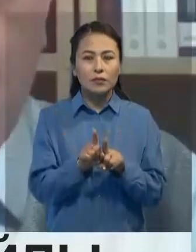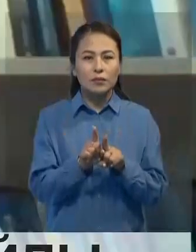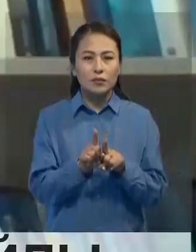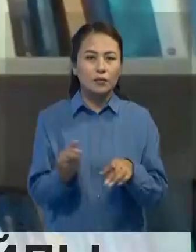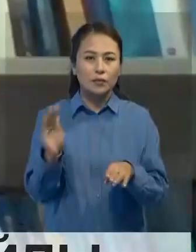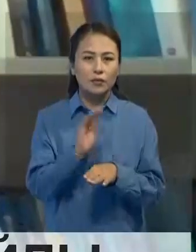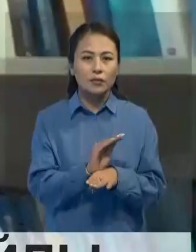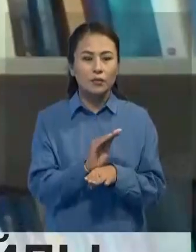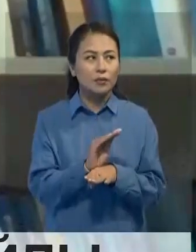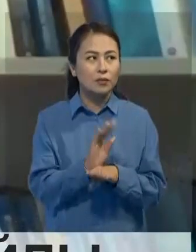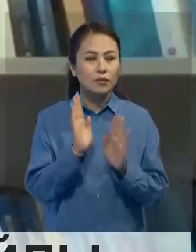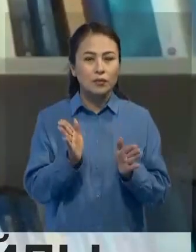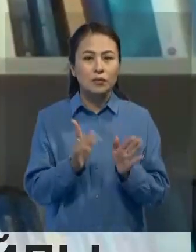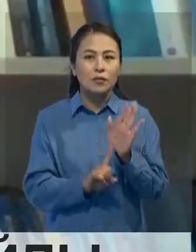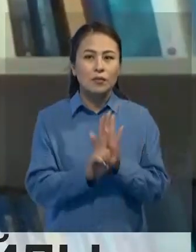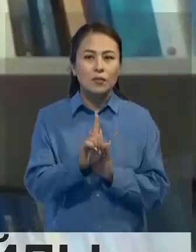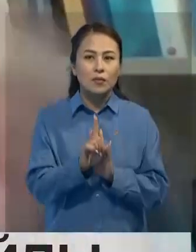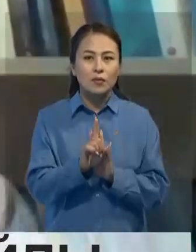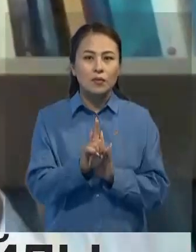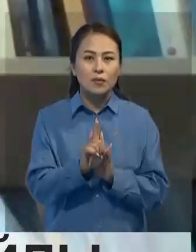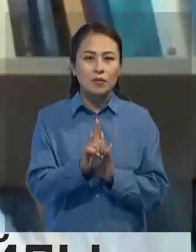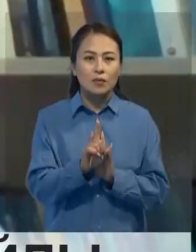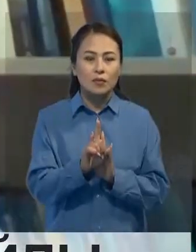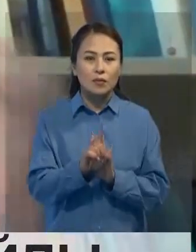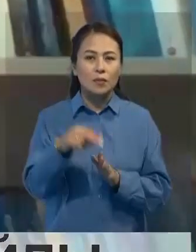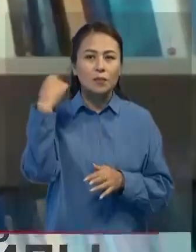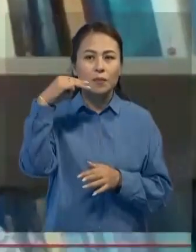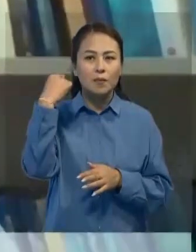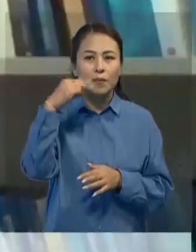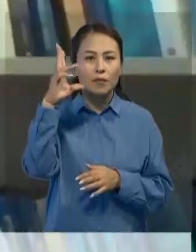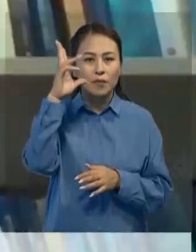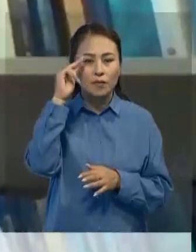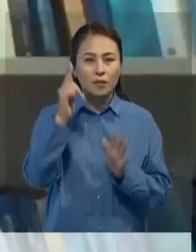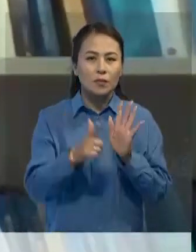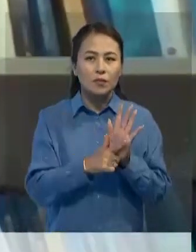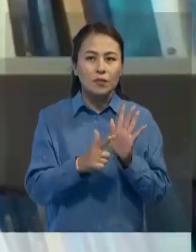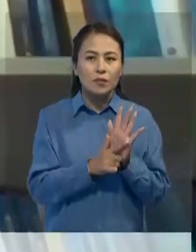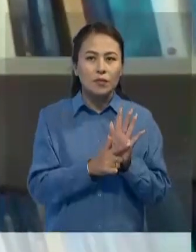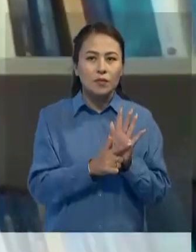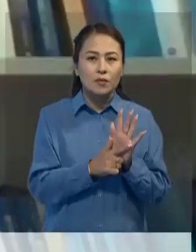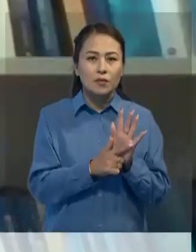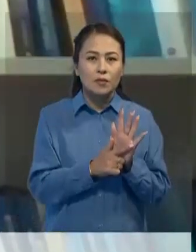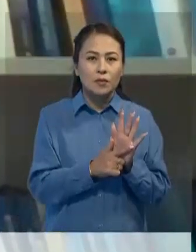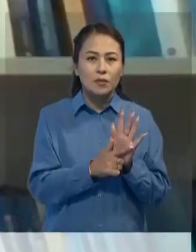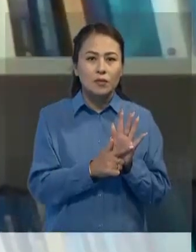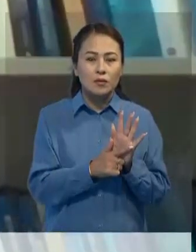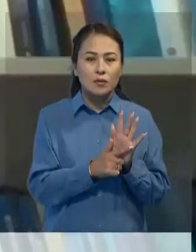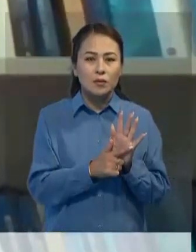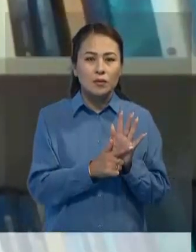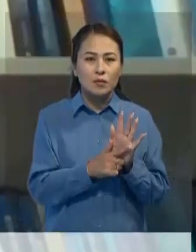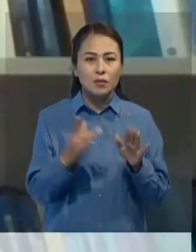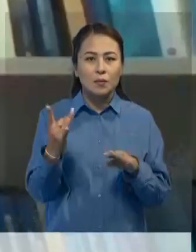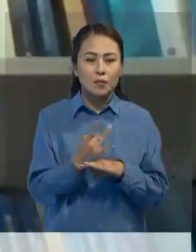күшіне кіреді, иә. Сонда президенттің 7 жыл мерзімі, бір уақытша мерзім ғой сол, иә. Солда